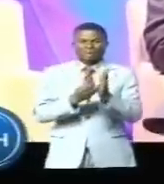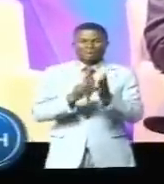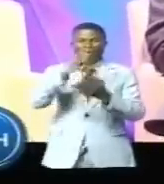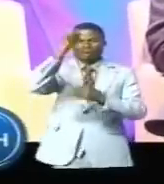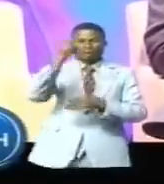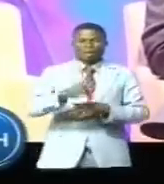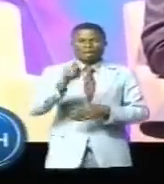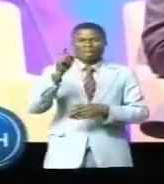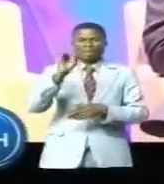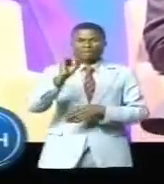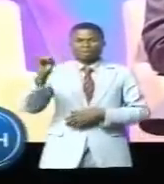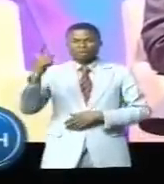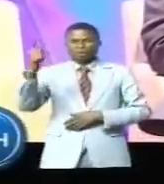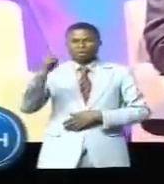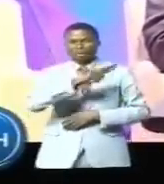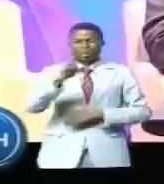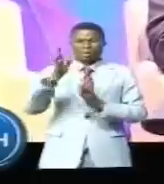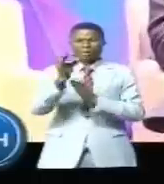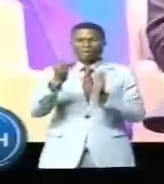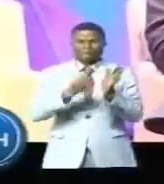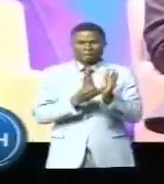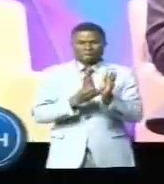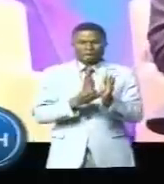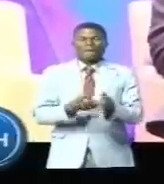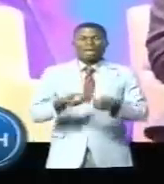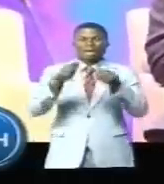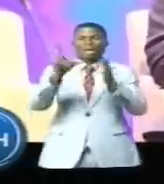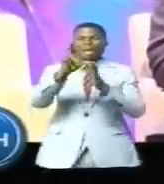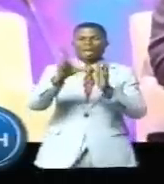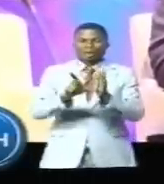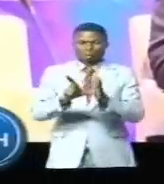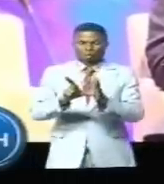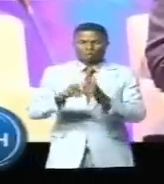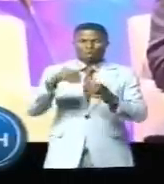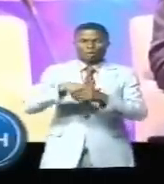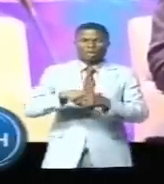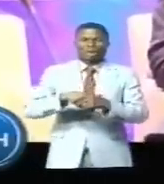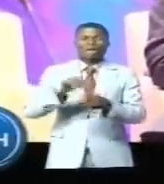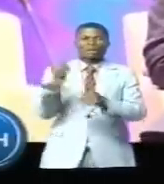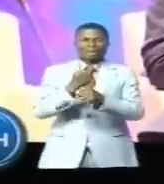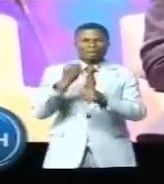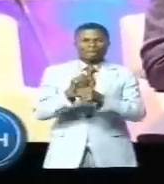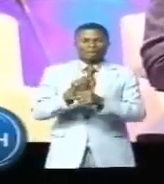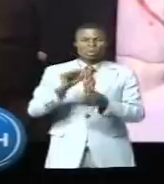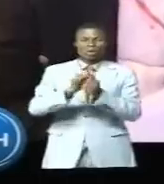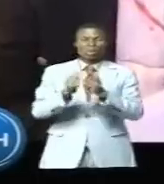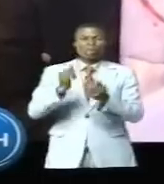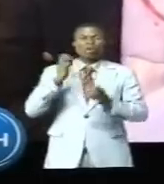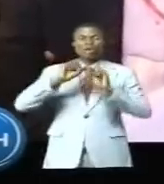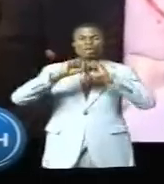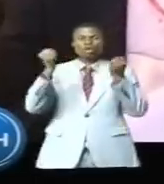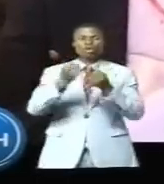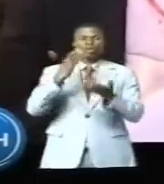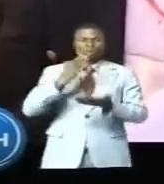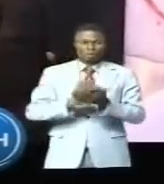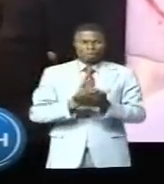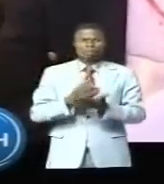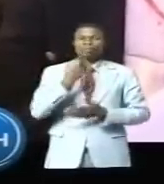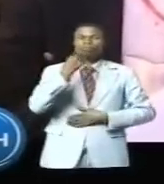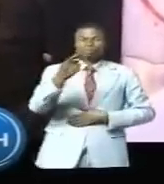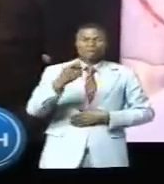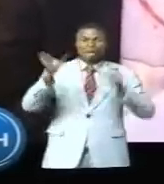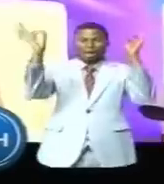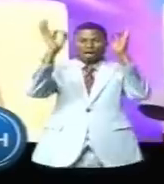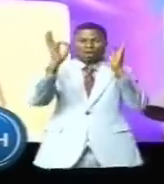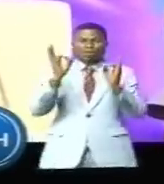du 8 février 2017, qui fixe les règles applicables à la sous-traitance dans le secteur privé. Il y a lieu de signaler que ce